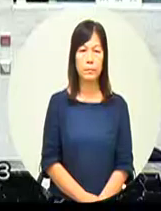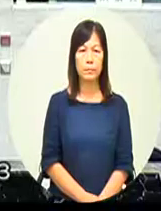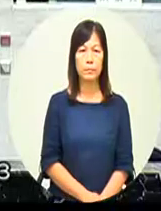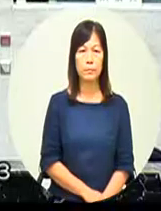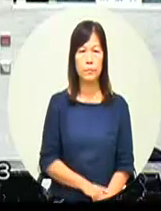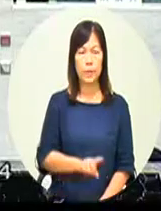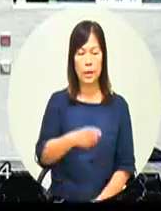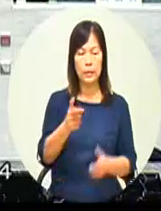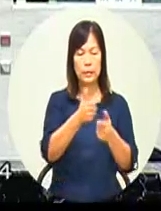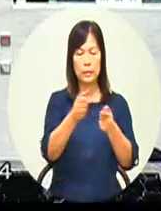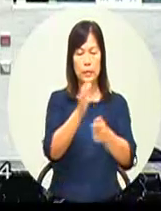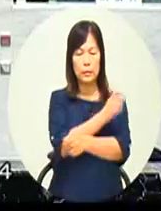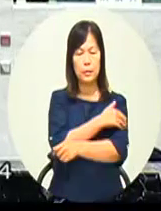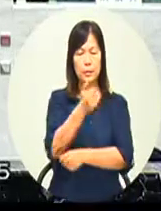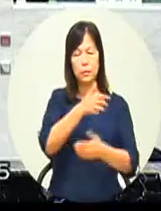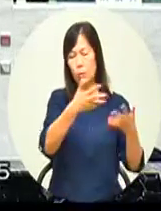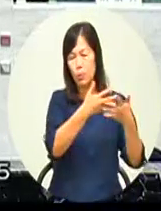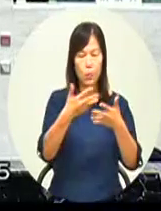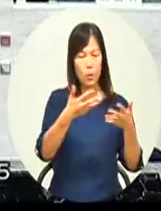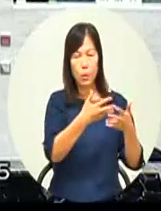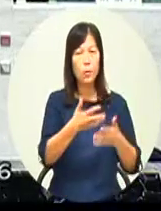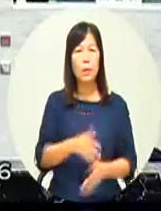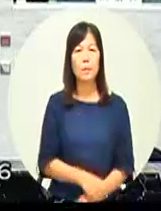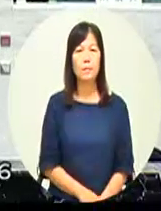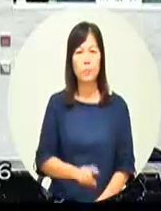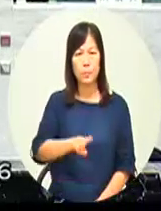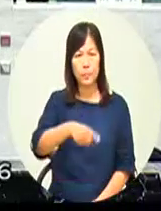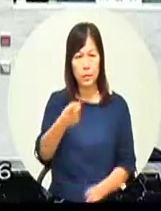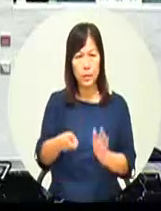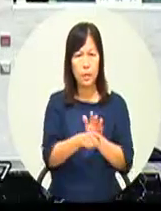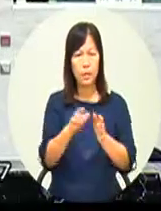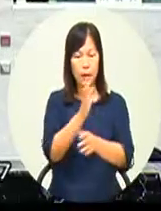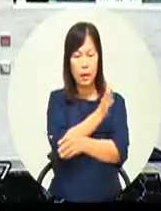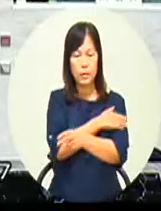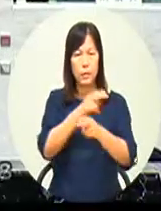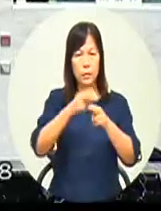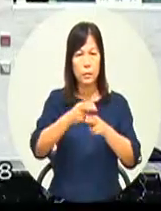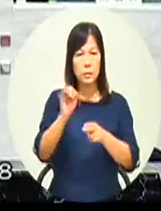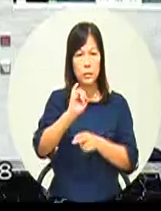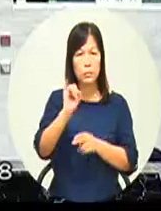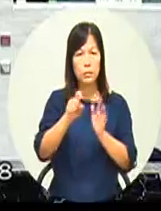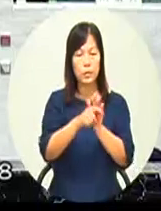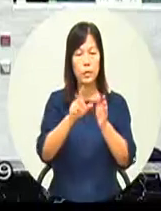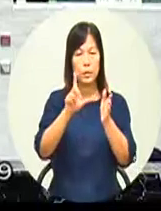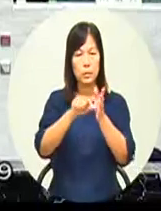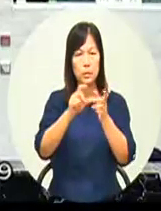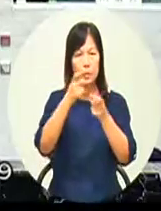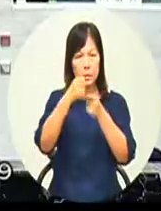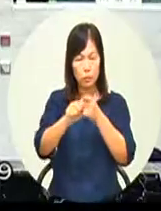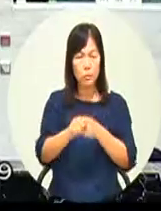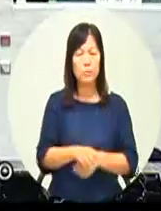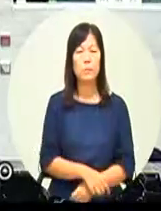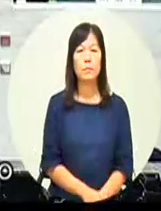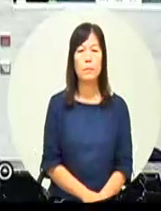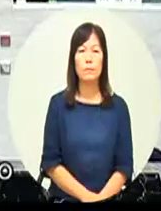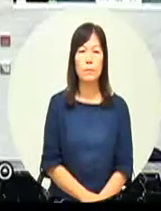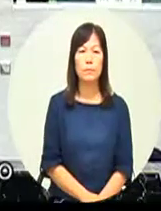好，谢谢陈议员的咨询哈。那再过来是陈信宇陈议员十五分钟。